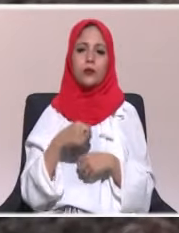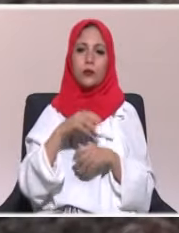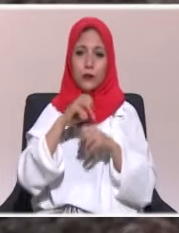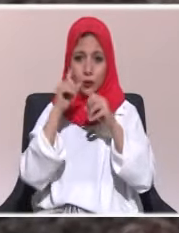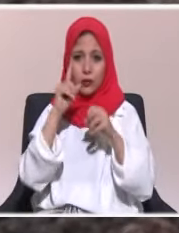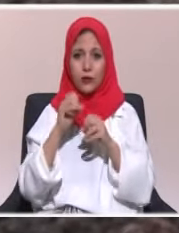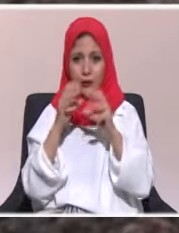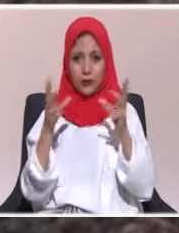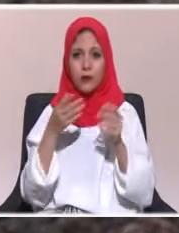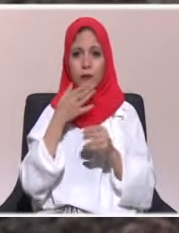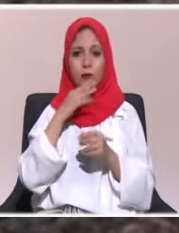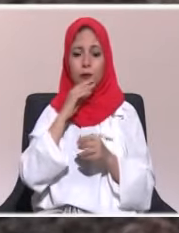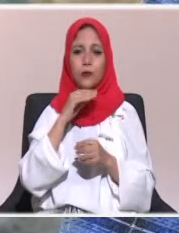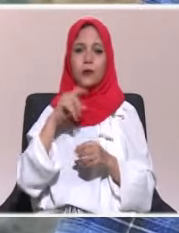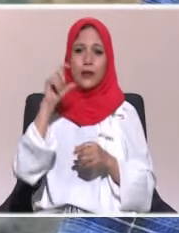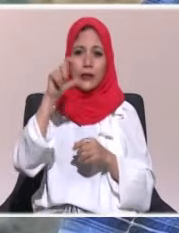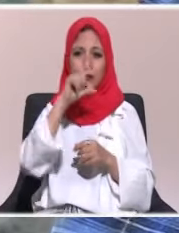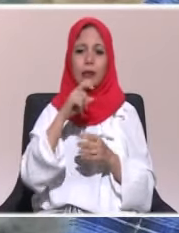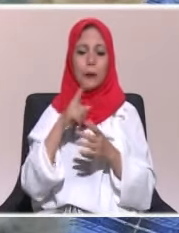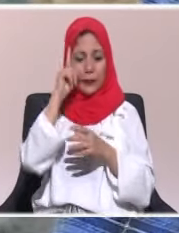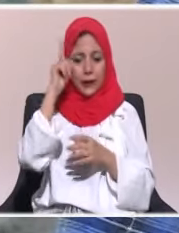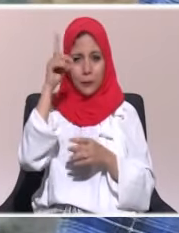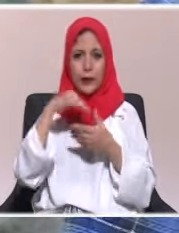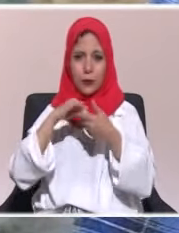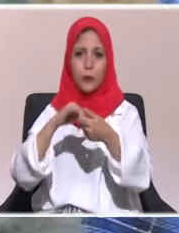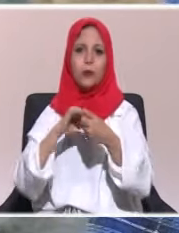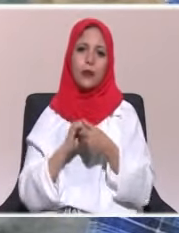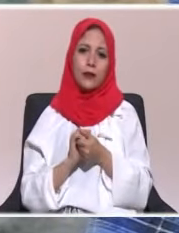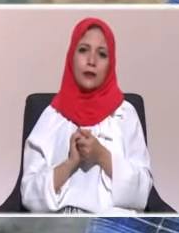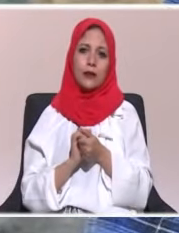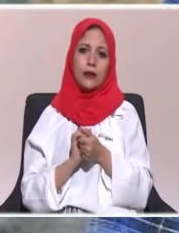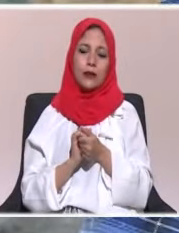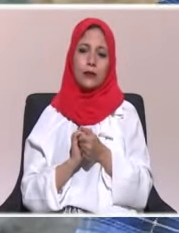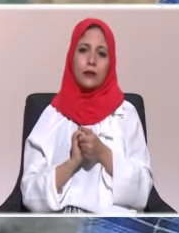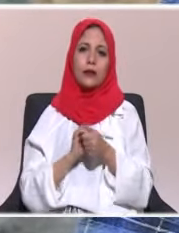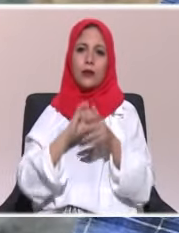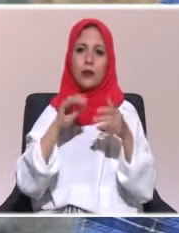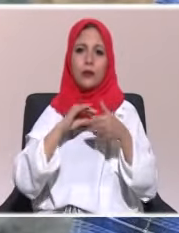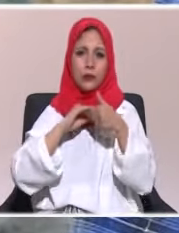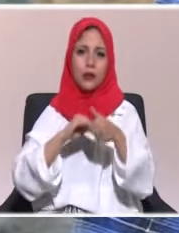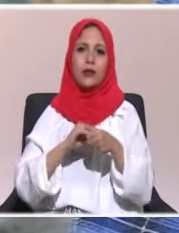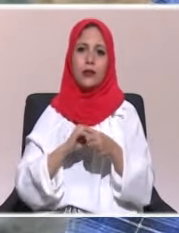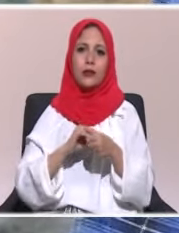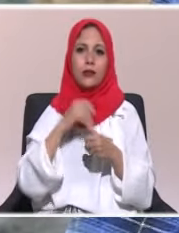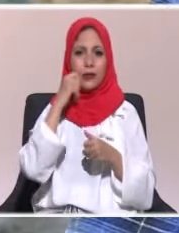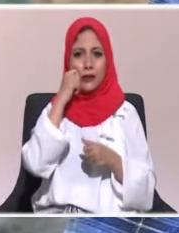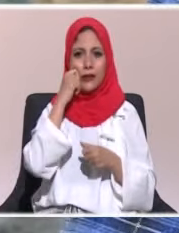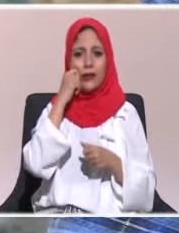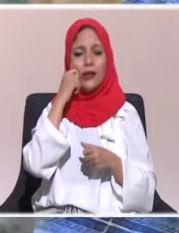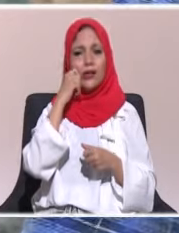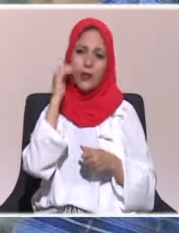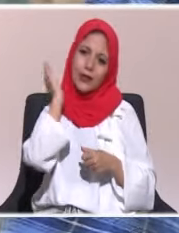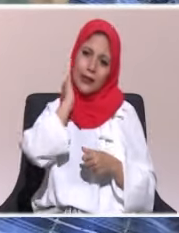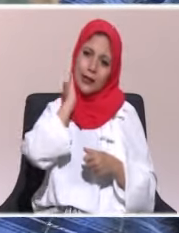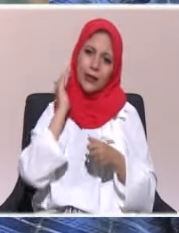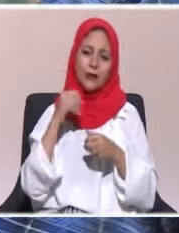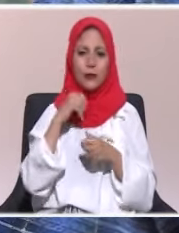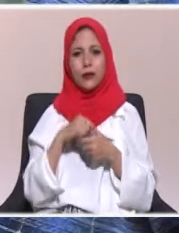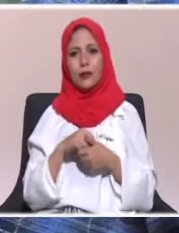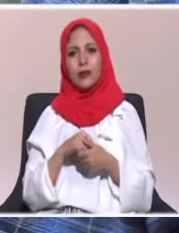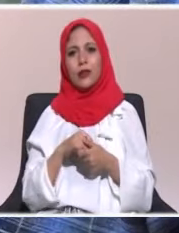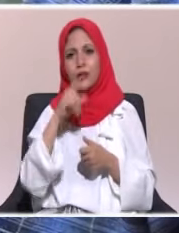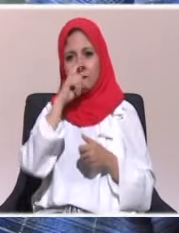حلوة، وكتر خير الرئيس. بالنسبة لأي مشروع المبادرة قايمة بيه، مصلحة للبلد ومنفعة عامة، وبيرفع من شأن البلد